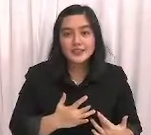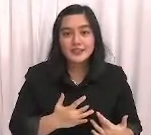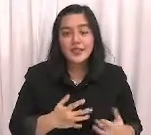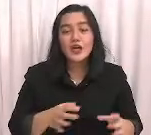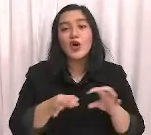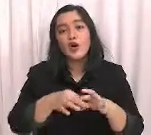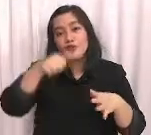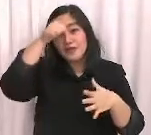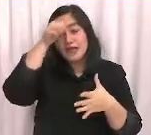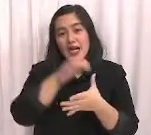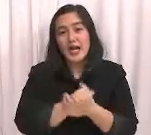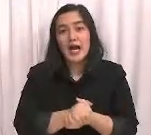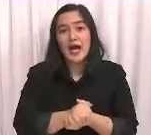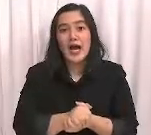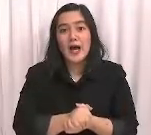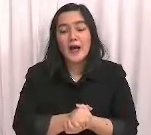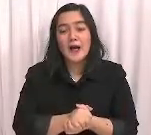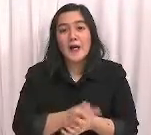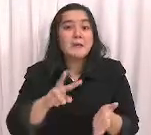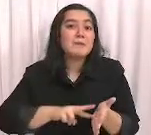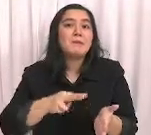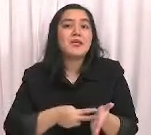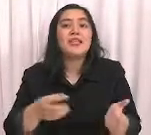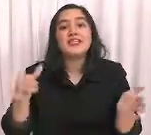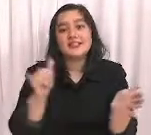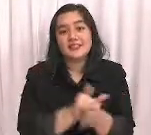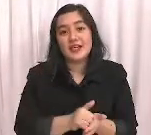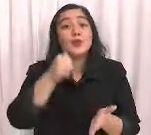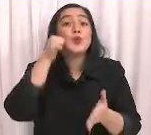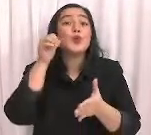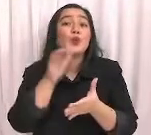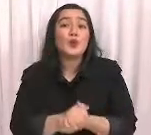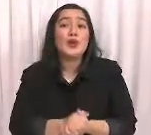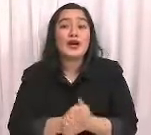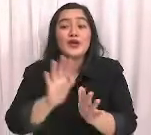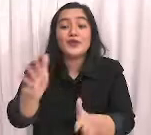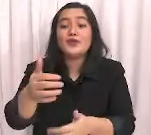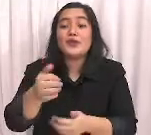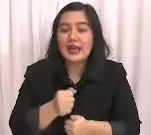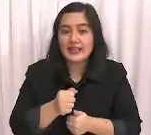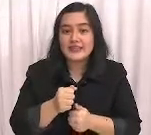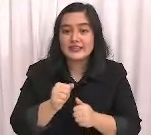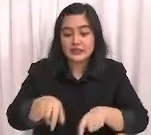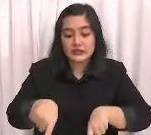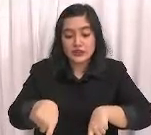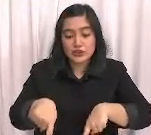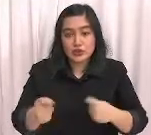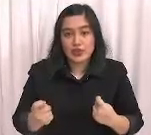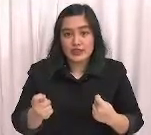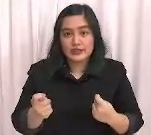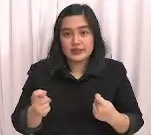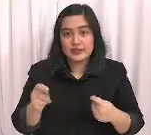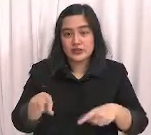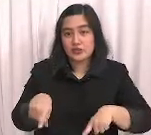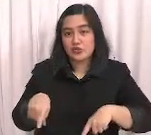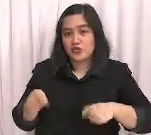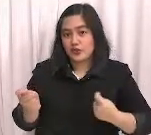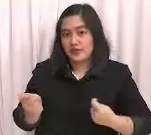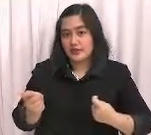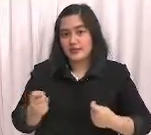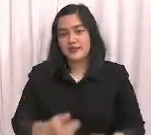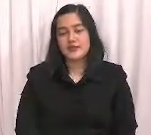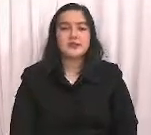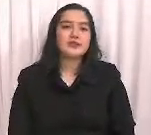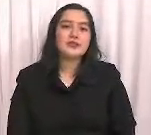na nagtitiwala po sa kanya. Ibinibigay ang kanyang pagtitiwala. Ibinibigay, yun ang pagtitiwala,